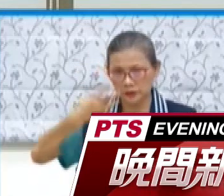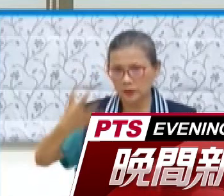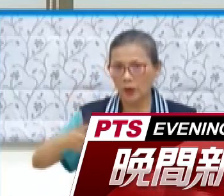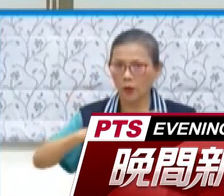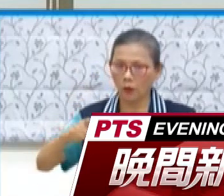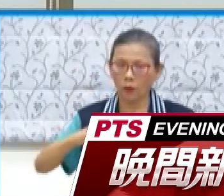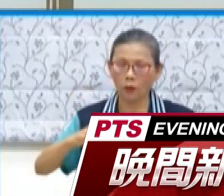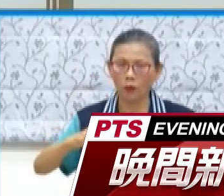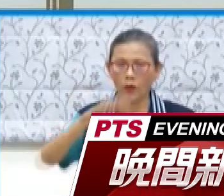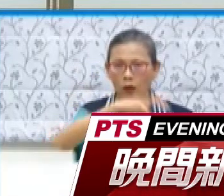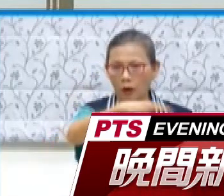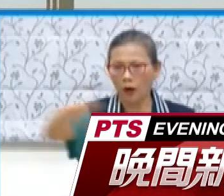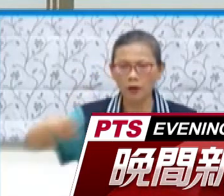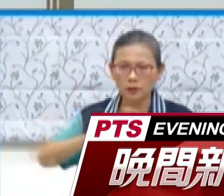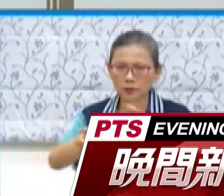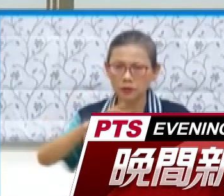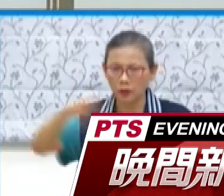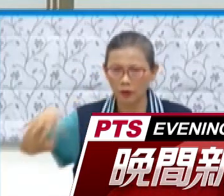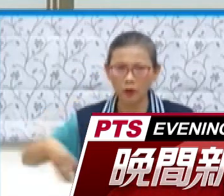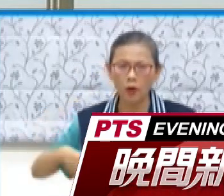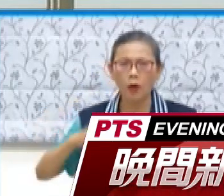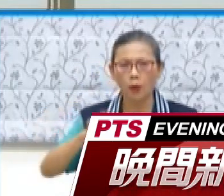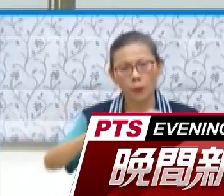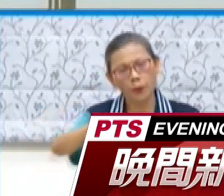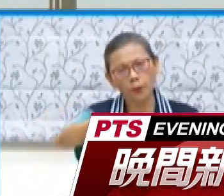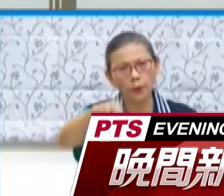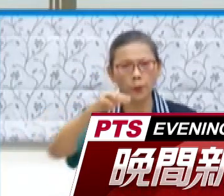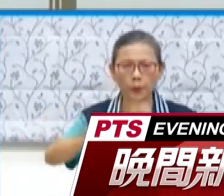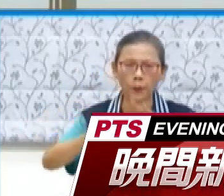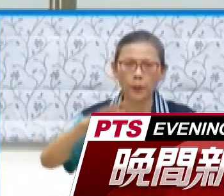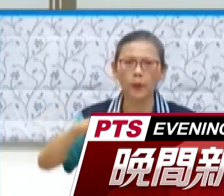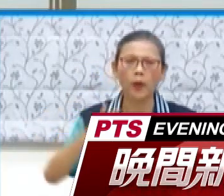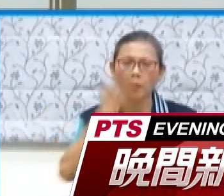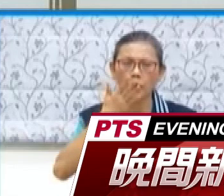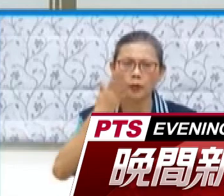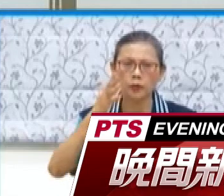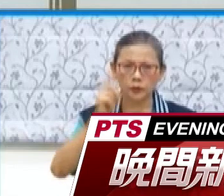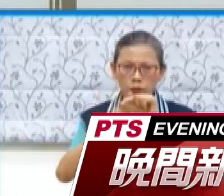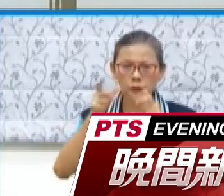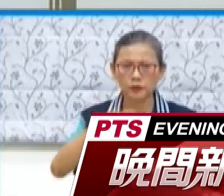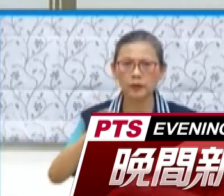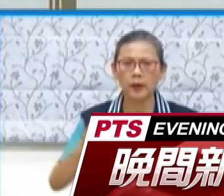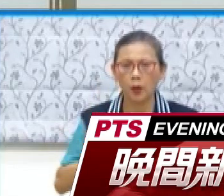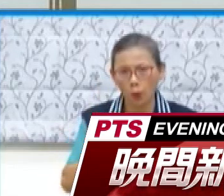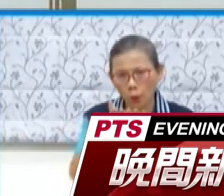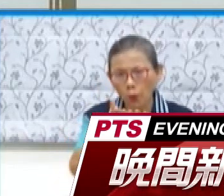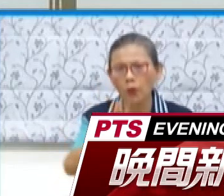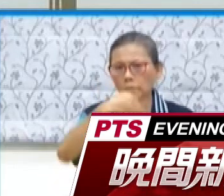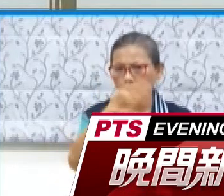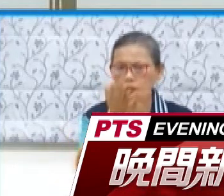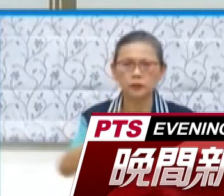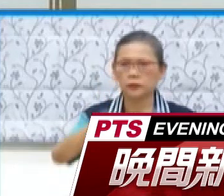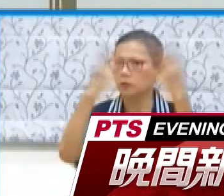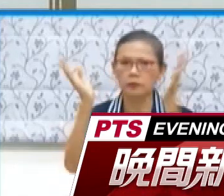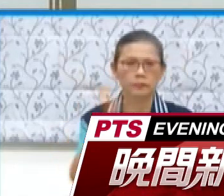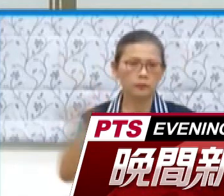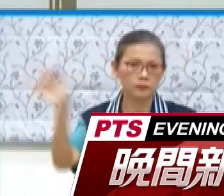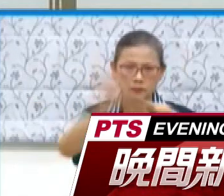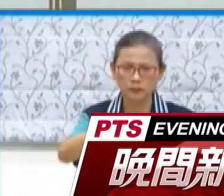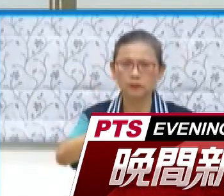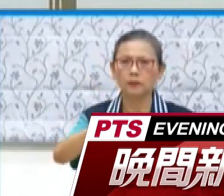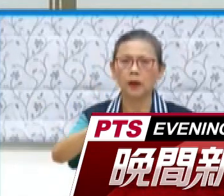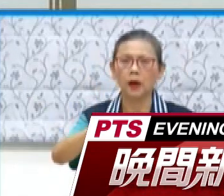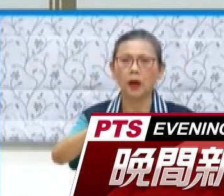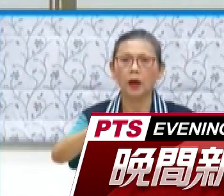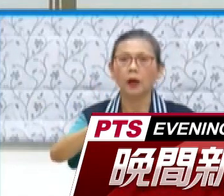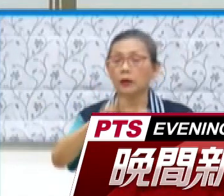区、森林游乐区、森林步道以及游客中心跟码头，大概都已经全数关闭